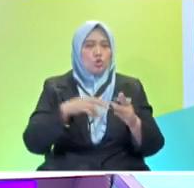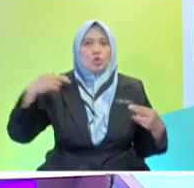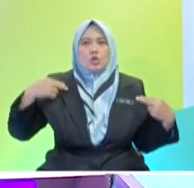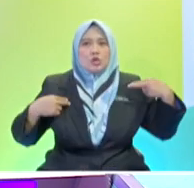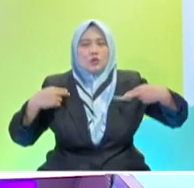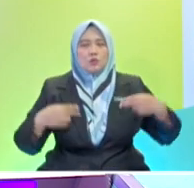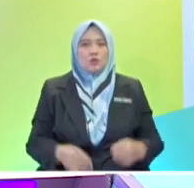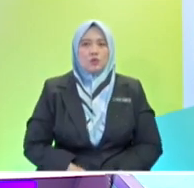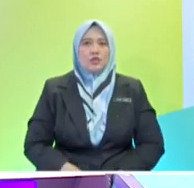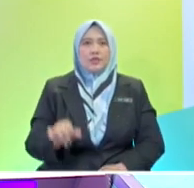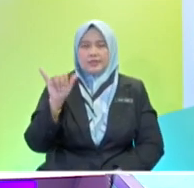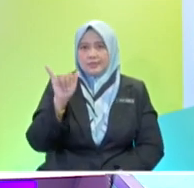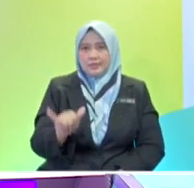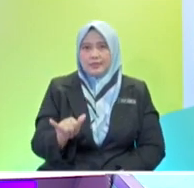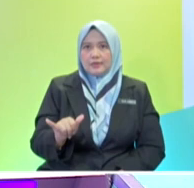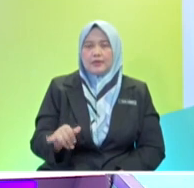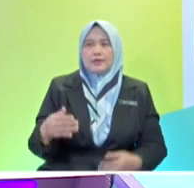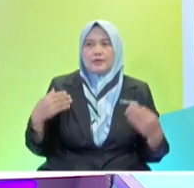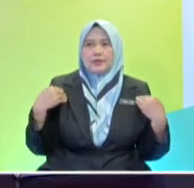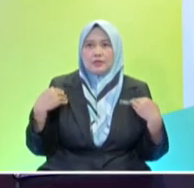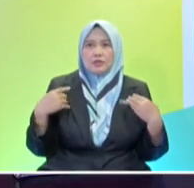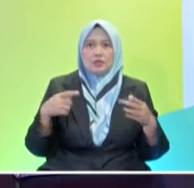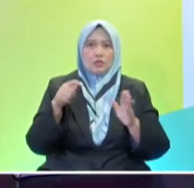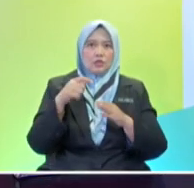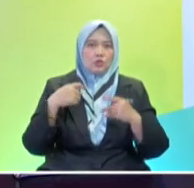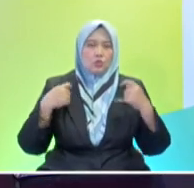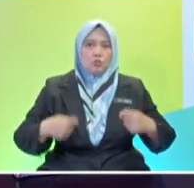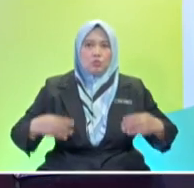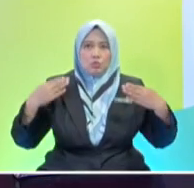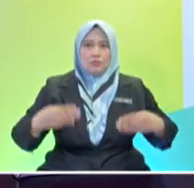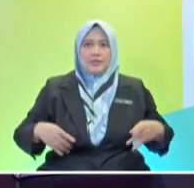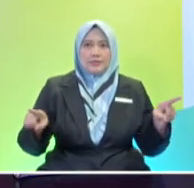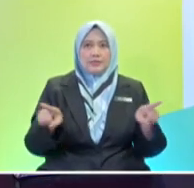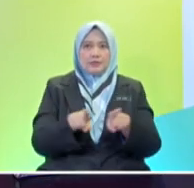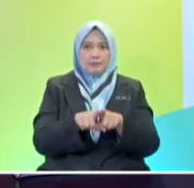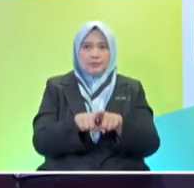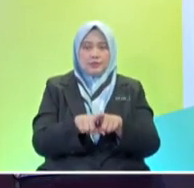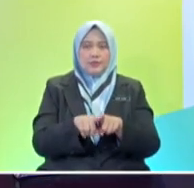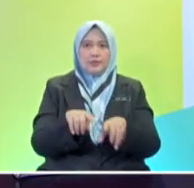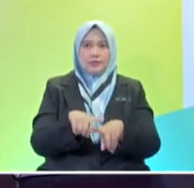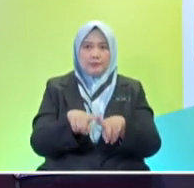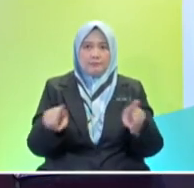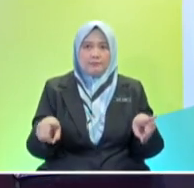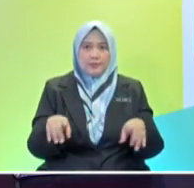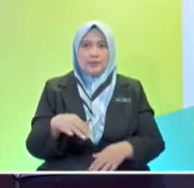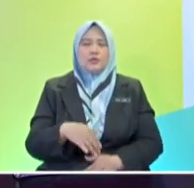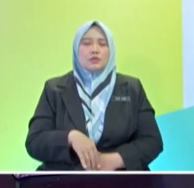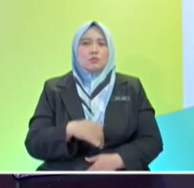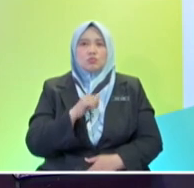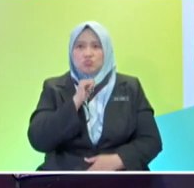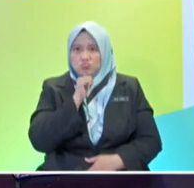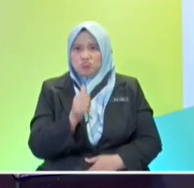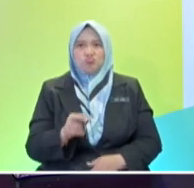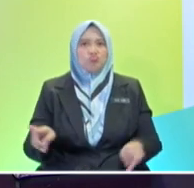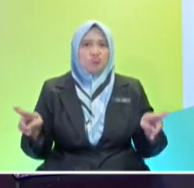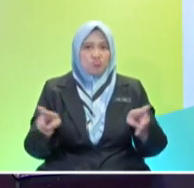tidak serupa. Tersilap pula cikgu. Okey, jadi keseluruhannya pada hari ini saya boleh simpulkan bahawa Mira